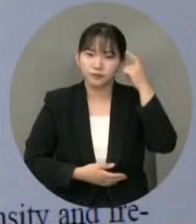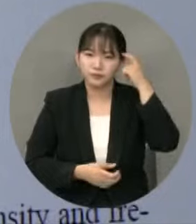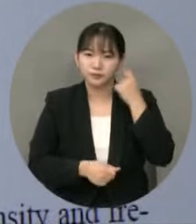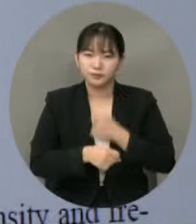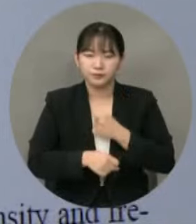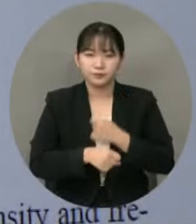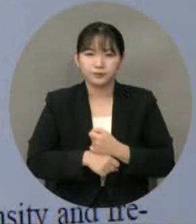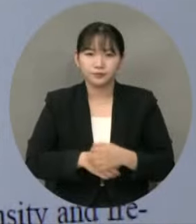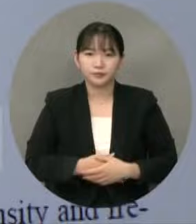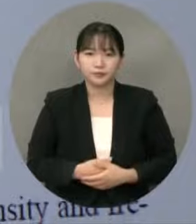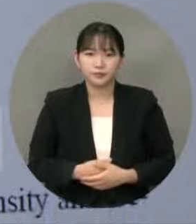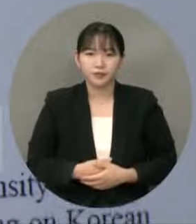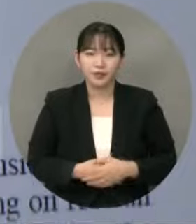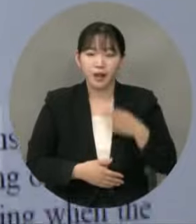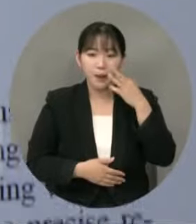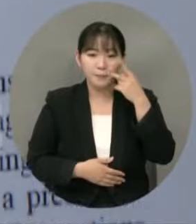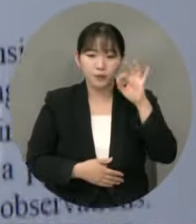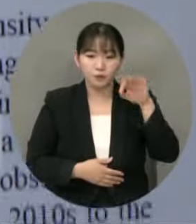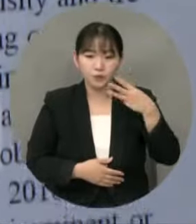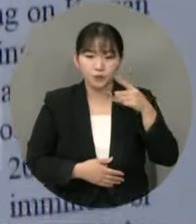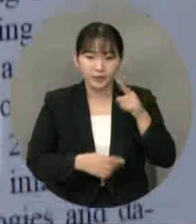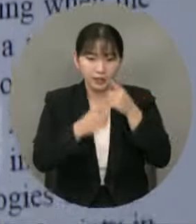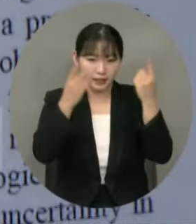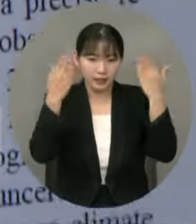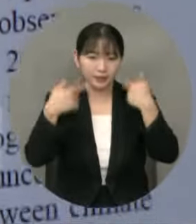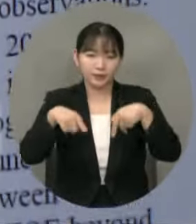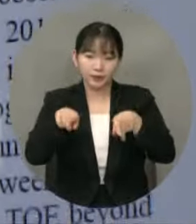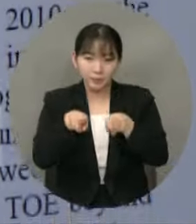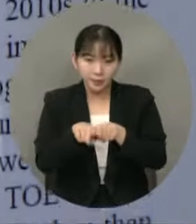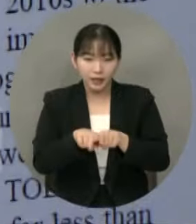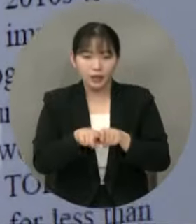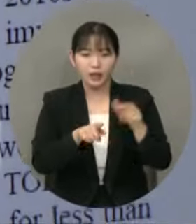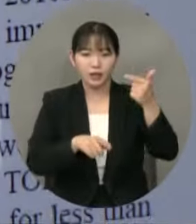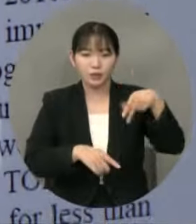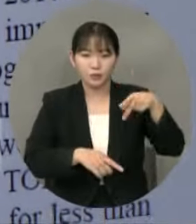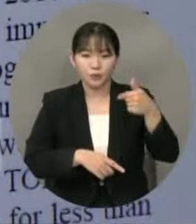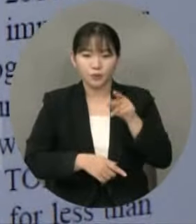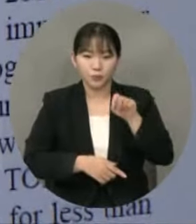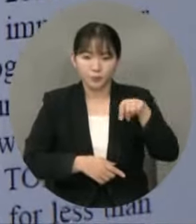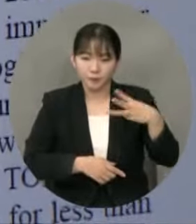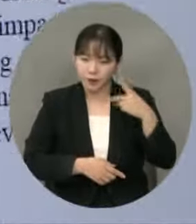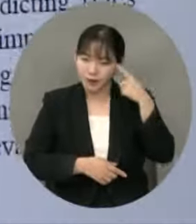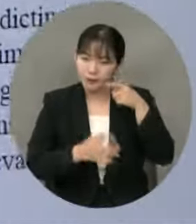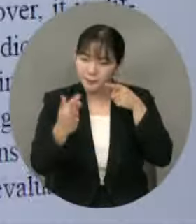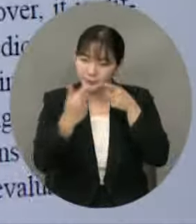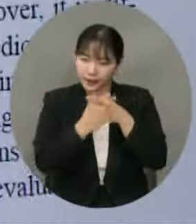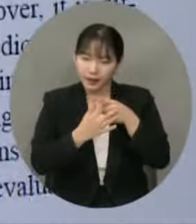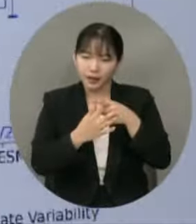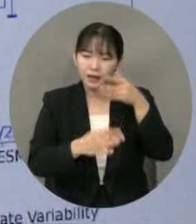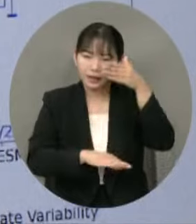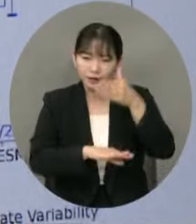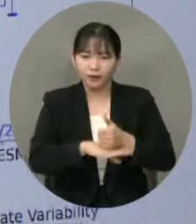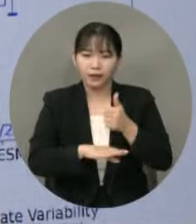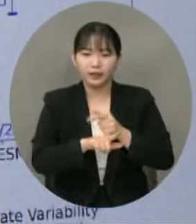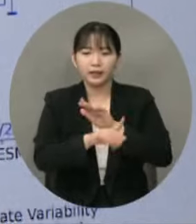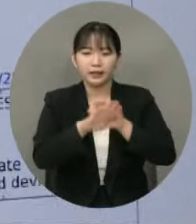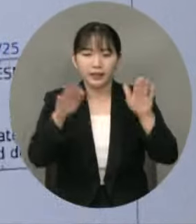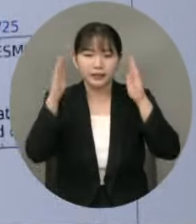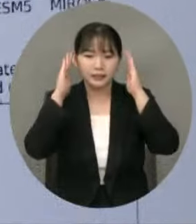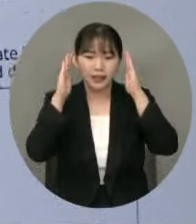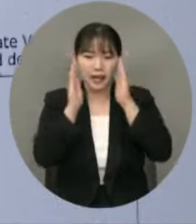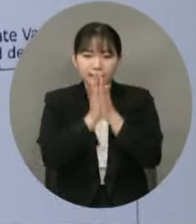생각합니다. 미국 유타 주립대와 공동으로 뉴노멀을 예측한 연구 결과는 기상학 분야의 저명한